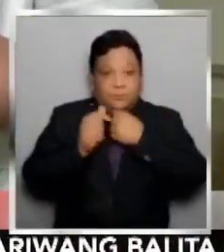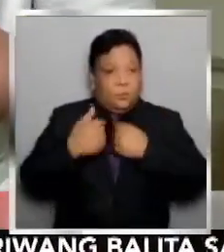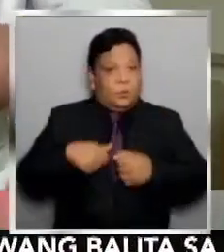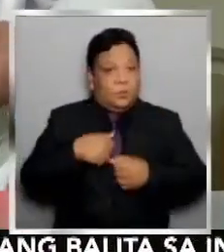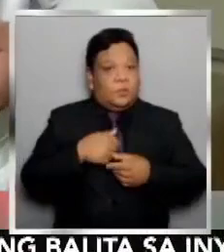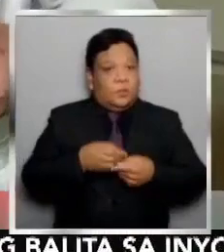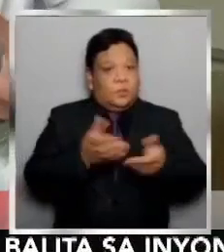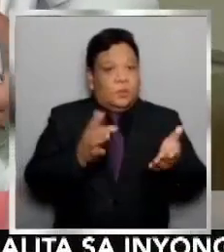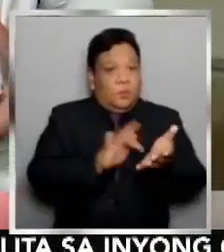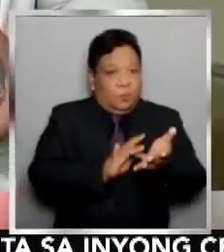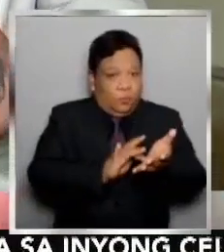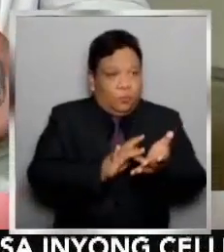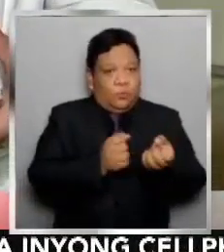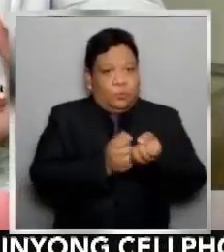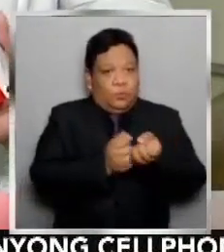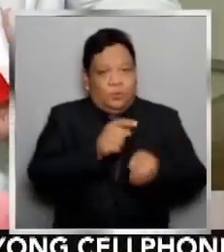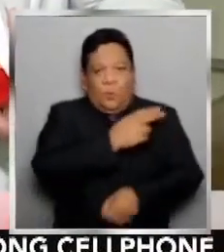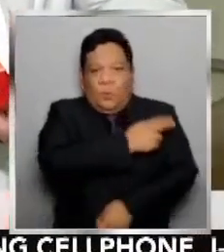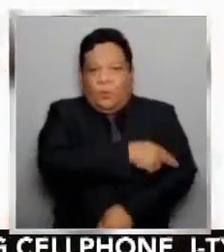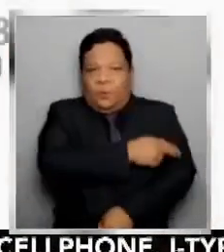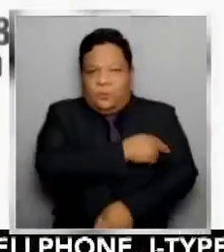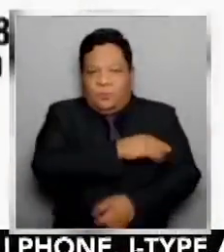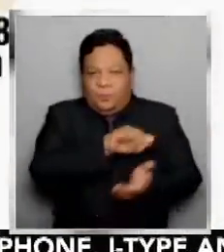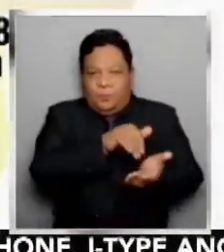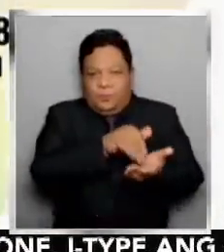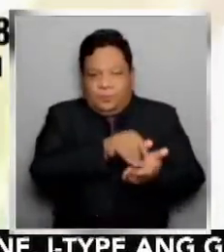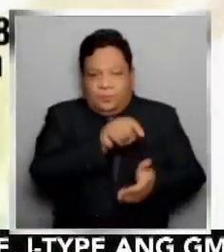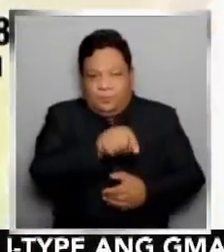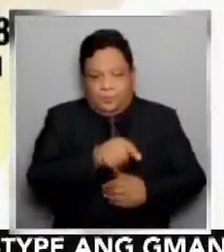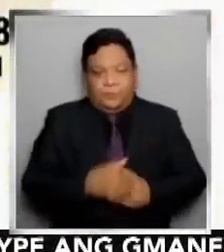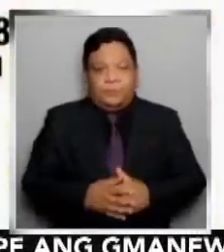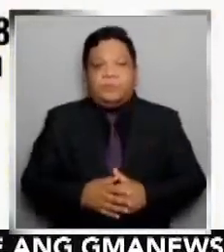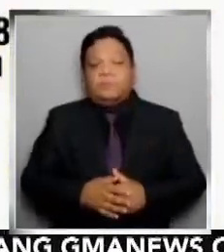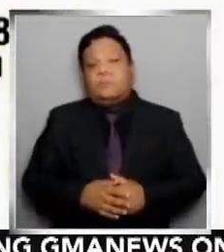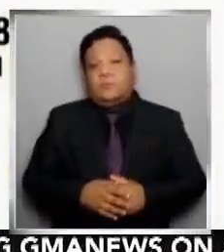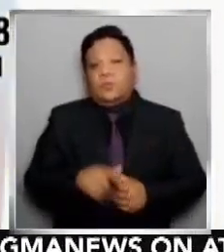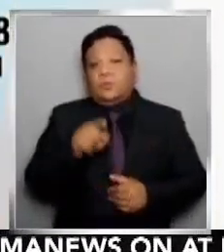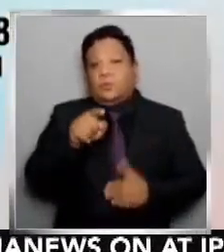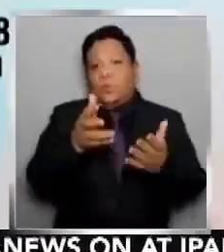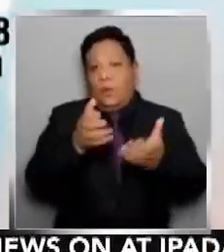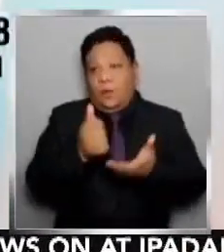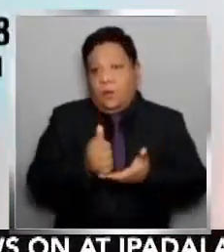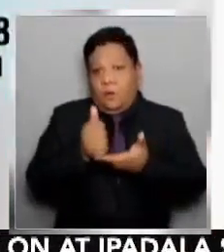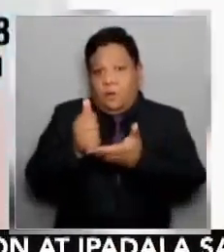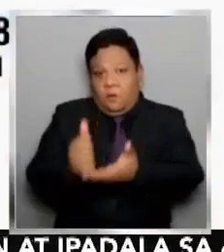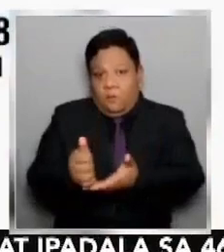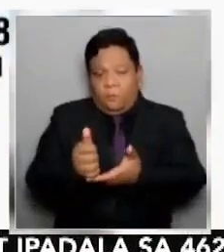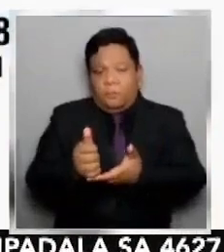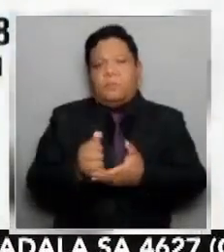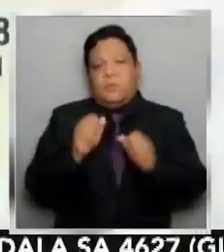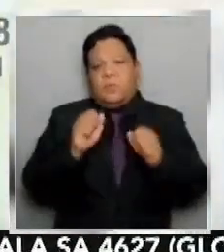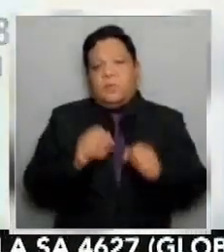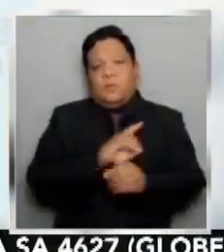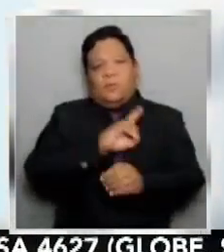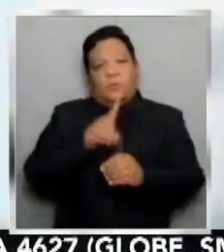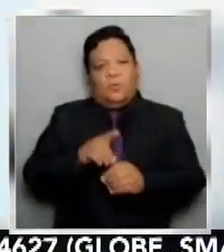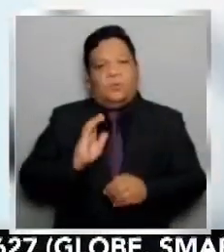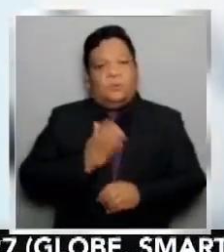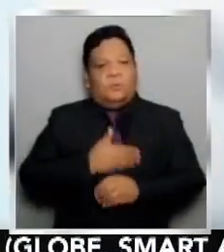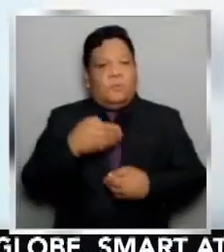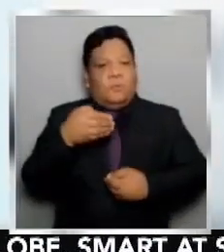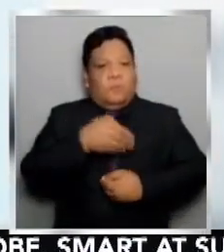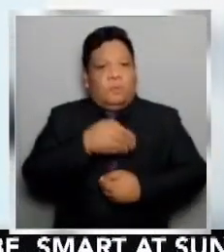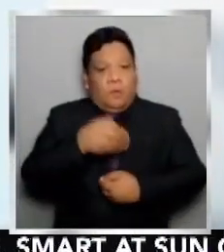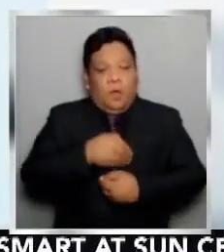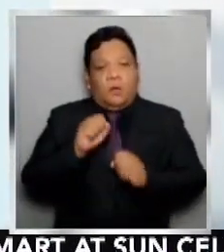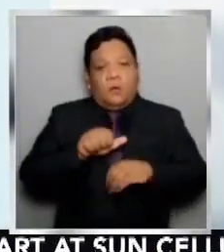Garcia Memorial Research and Medical Center. Sa mga nais tumulong, maaaring magdeposito sa aming mga bank account o magpadala sa